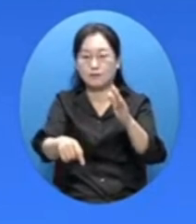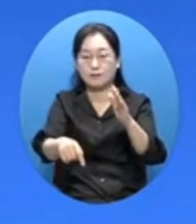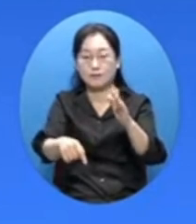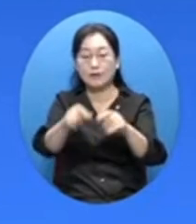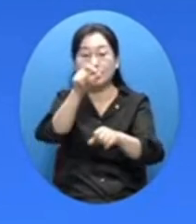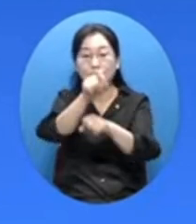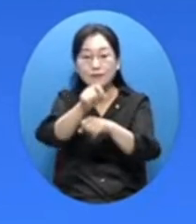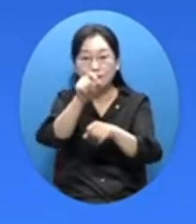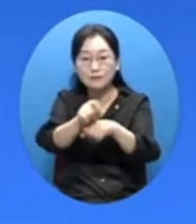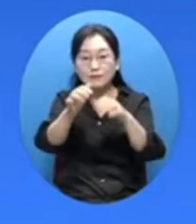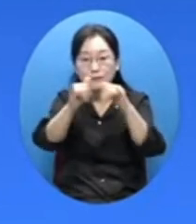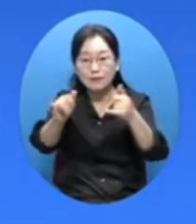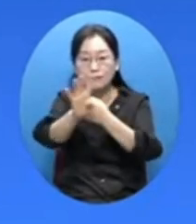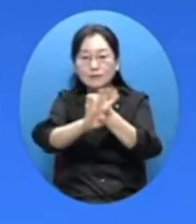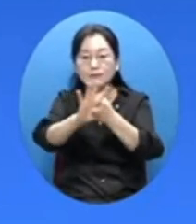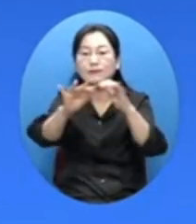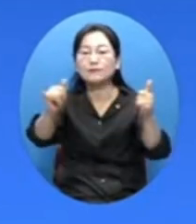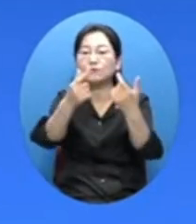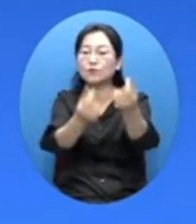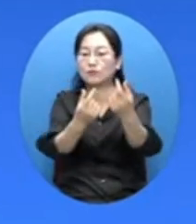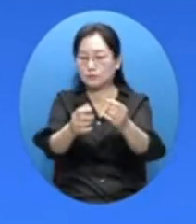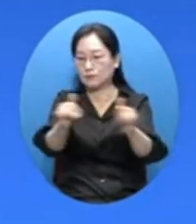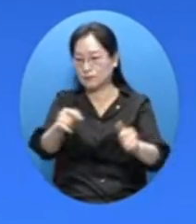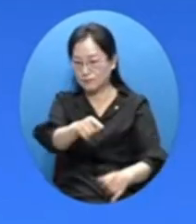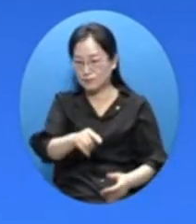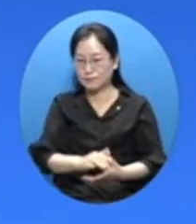서기관 바리새인 같은 사람들입니다.